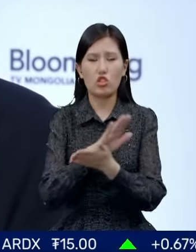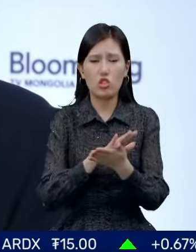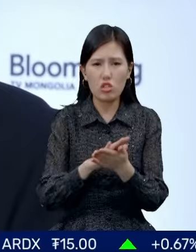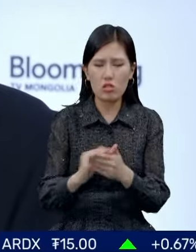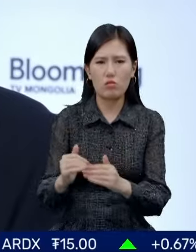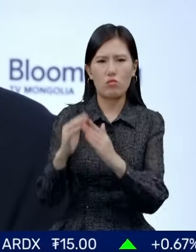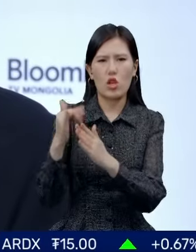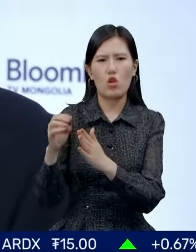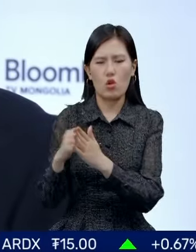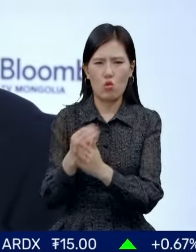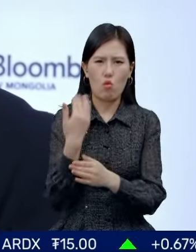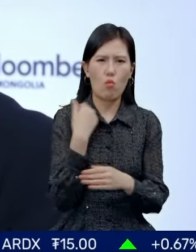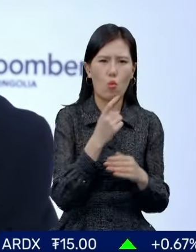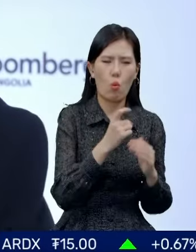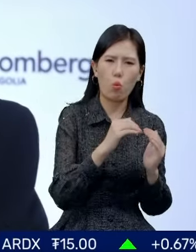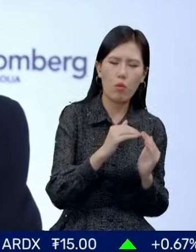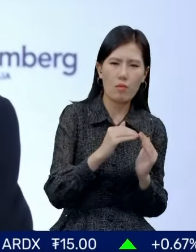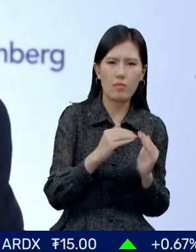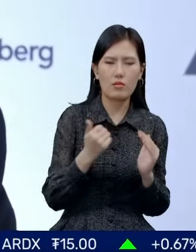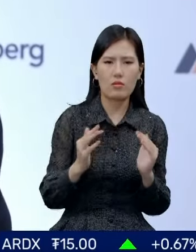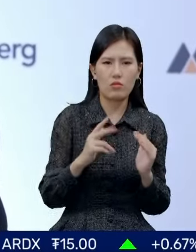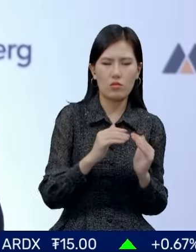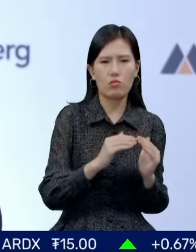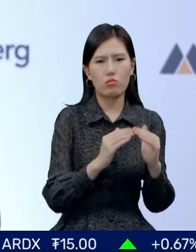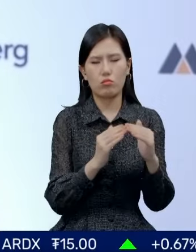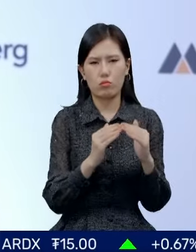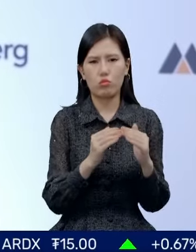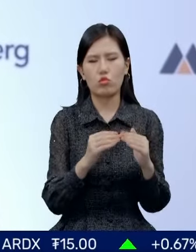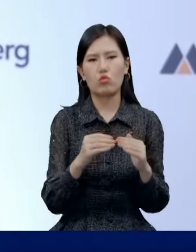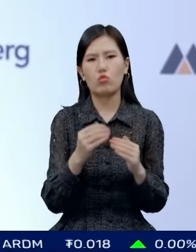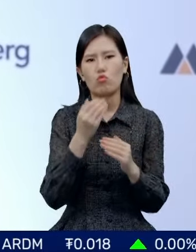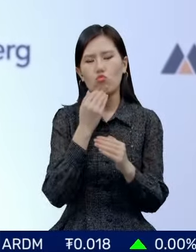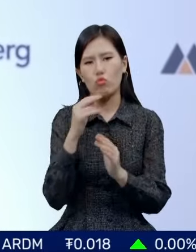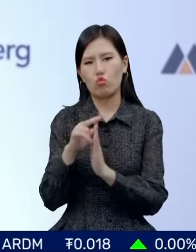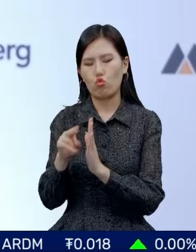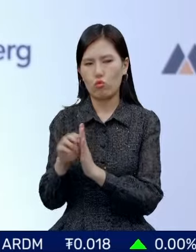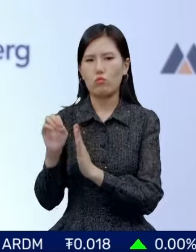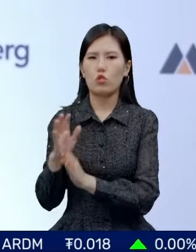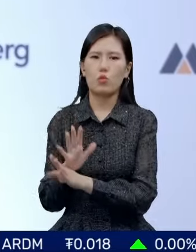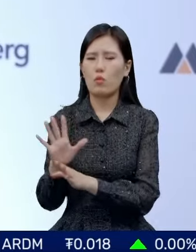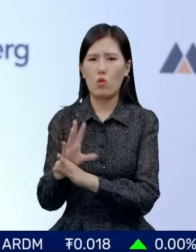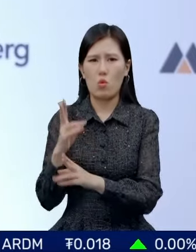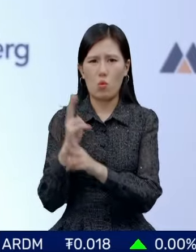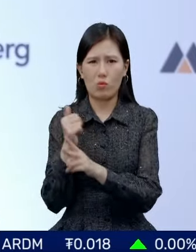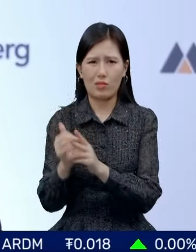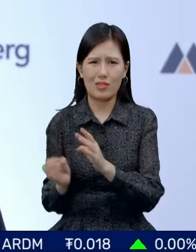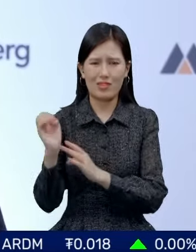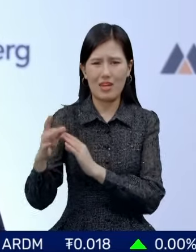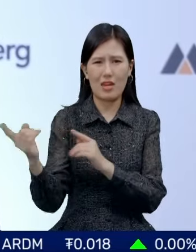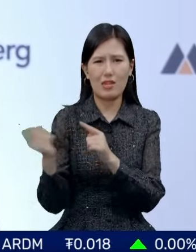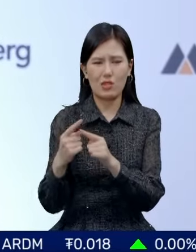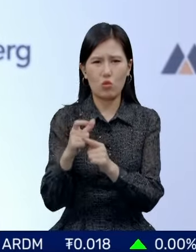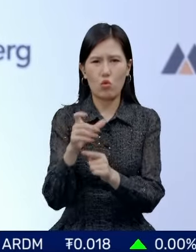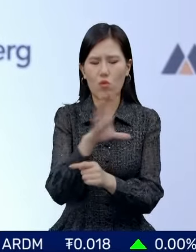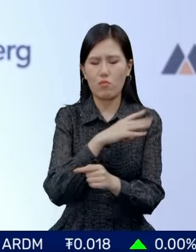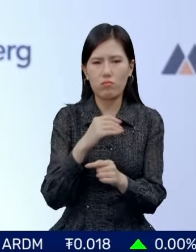тийм одоо зүгээр дүрм зүрм биш. Бараг хуулиндаа тусгаж оруулах юм бол хэрэгжилт нь илүү сайн болоод тэгээд бүгдээрээ